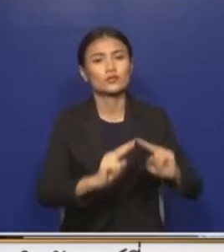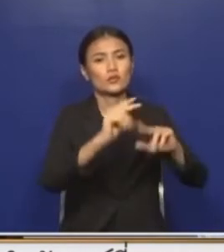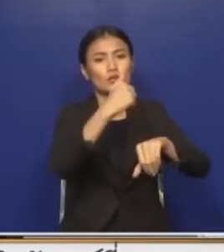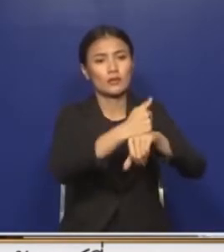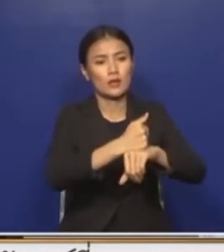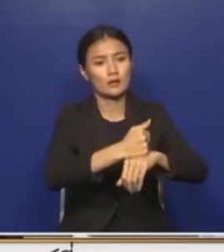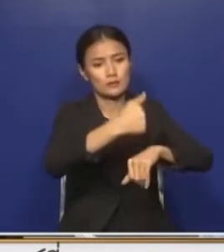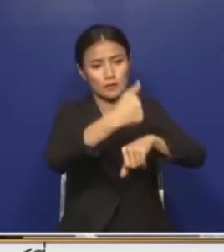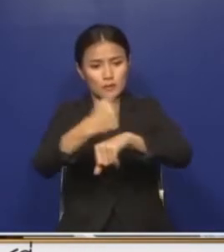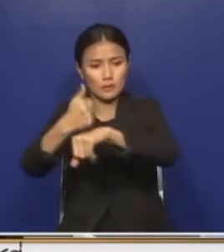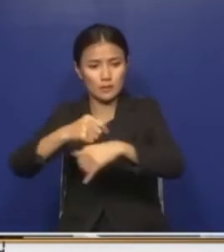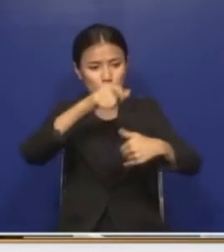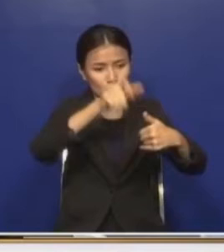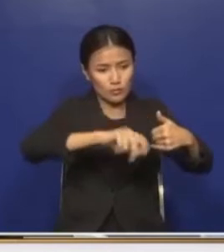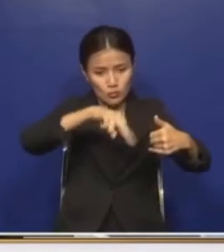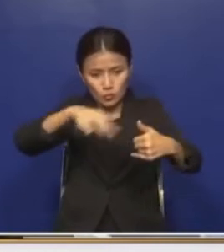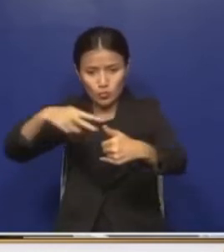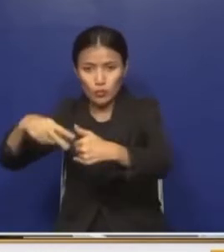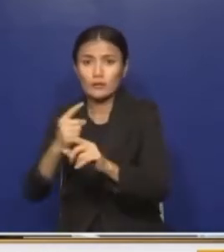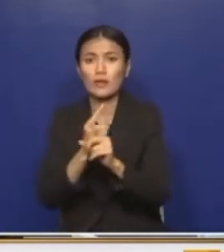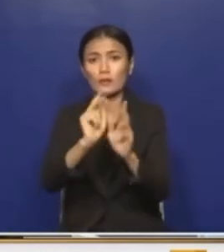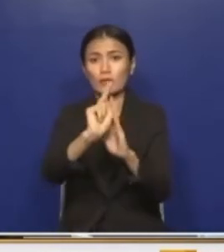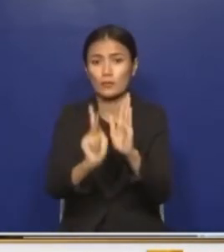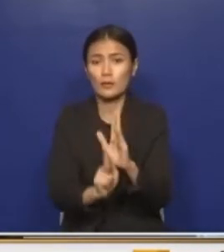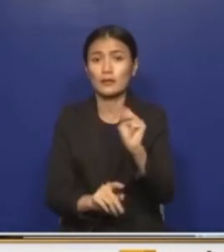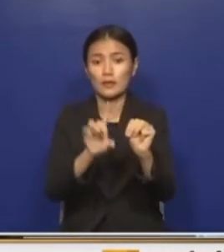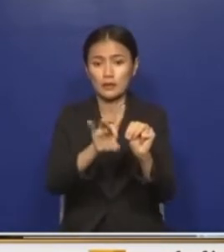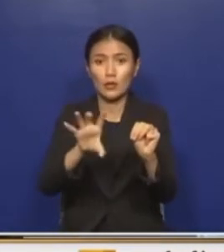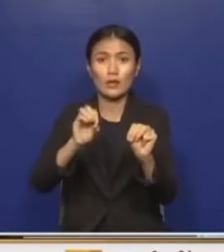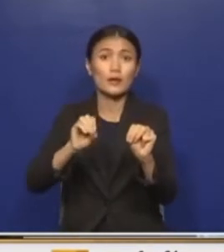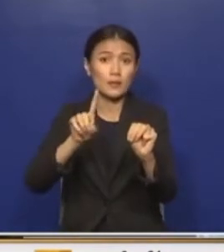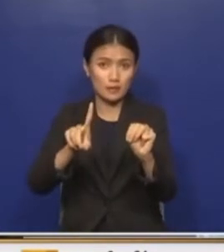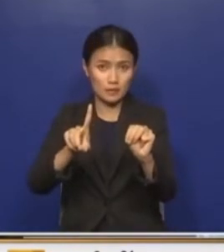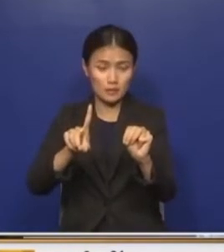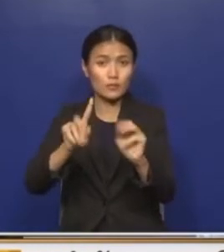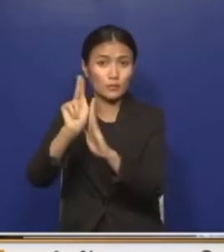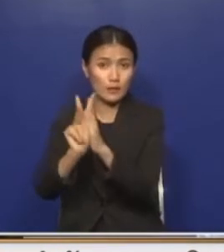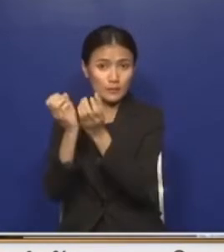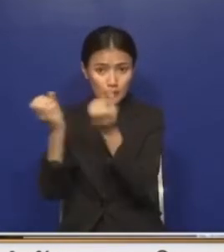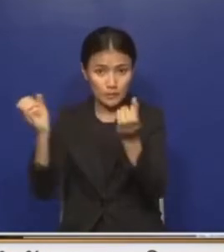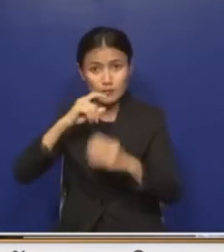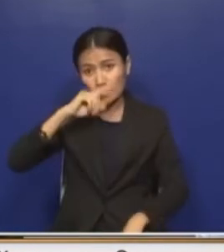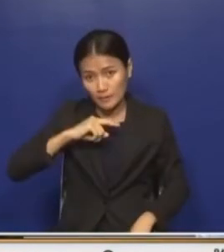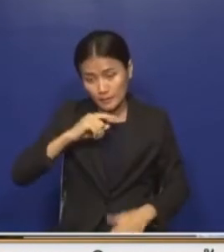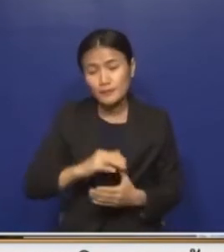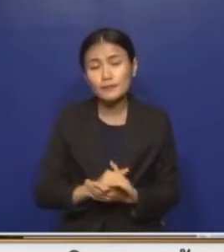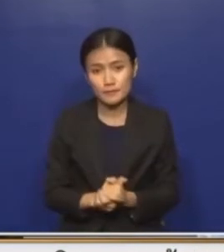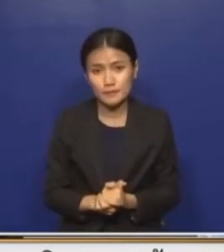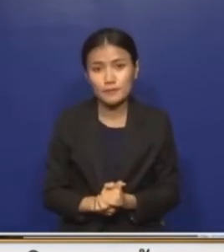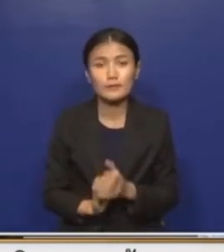ายบุคคลตามมาตรา151ของรัฐธรรมนูญแห่งราชอาณาจักรไทย